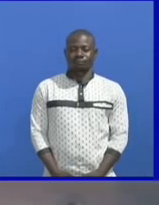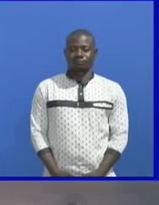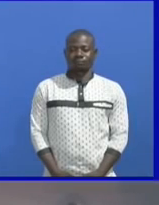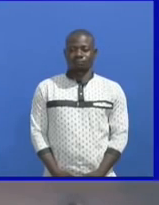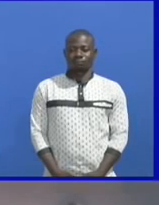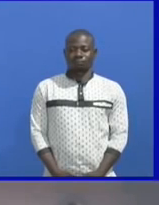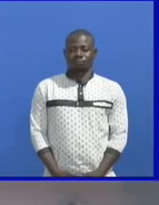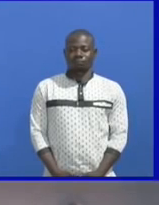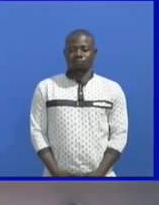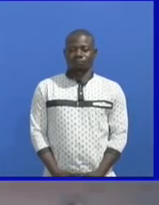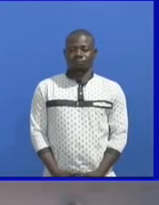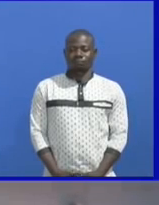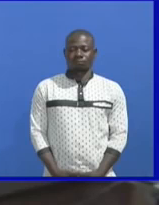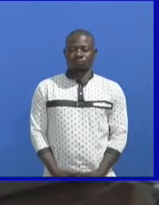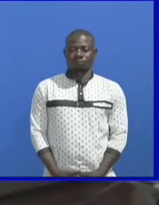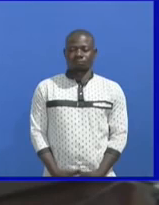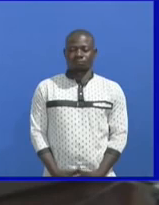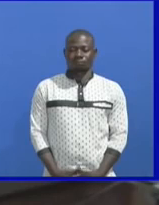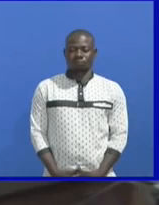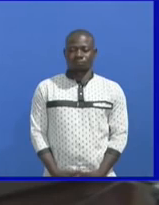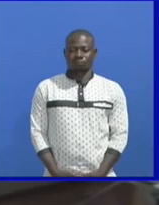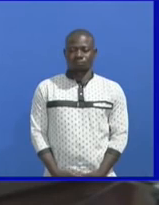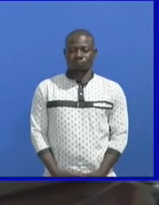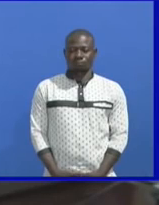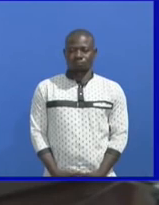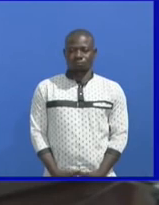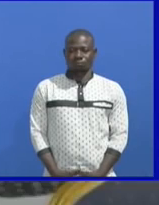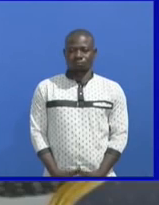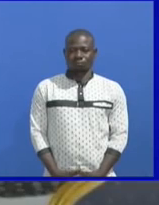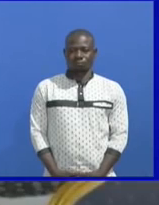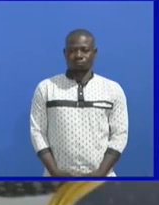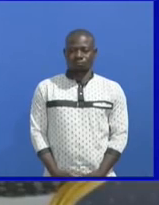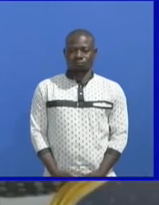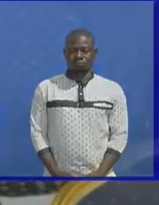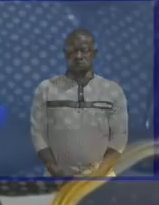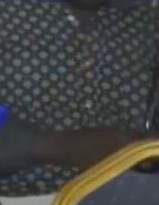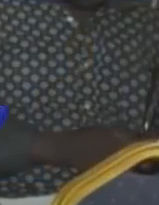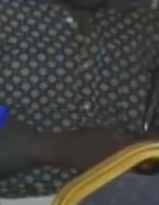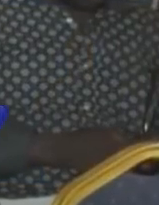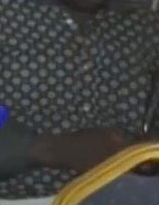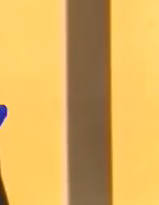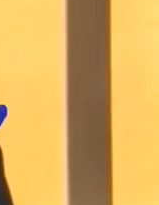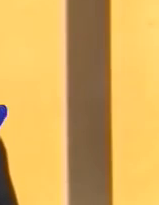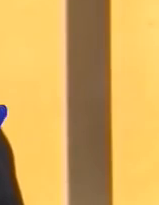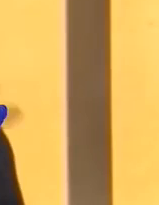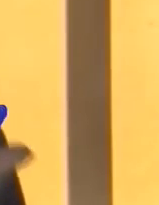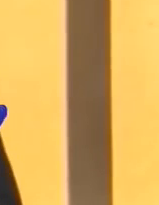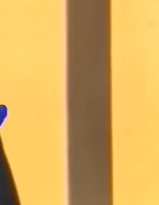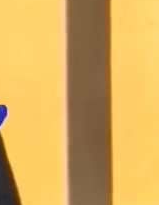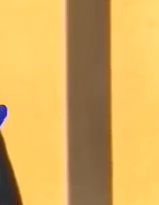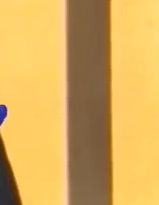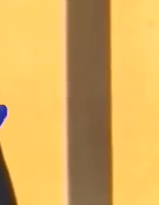société civile pour l'observation domestique des élections CODEL donne sa lecture de la situation nationale. La